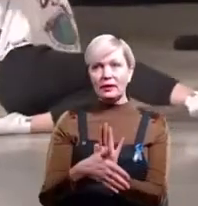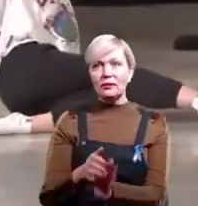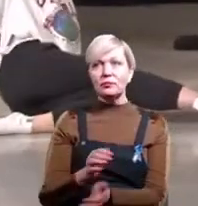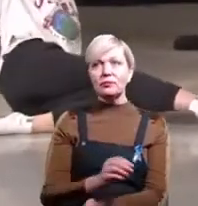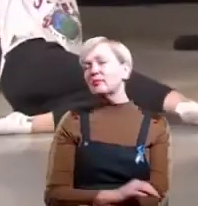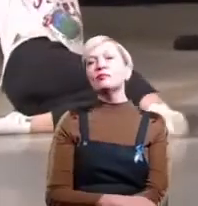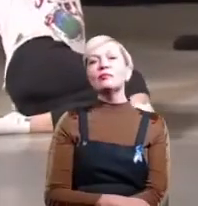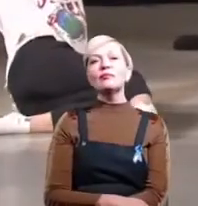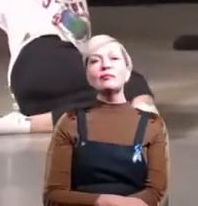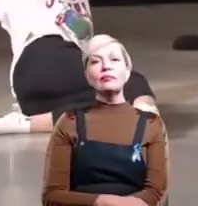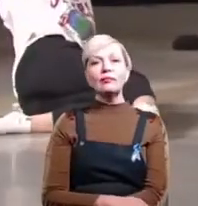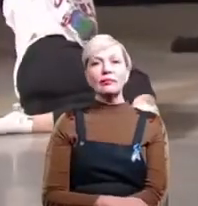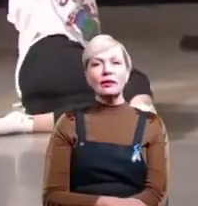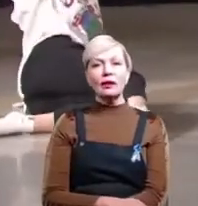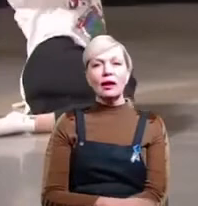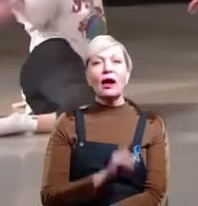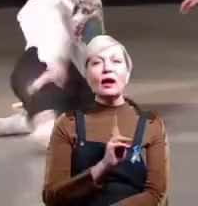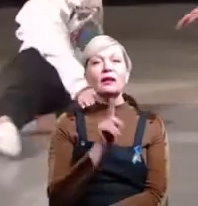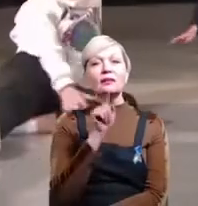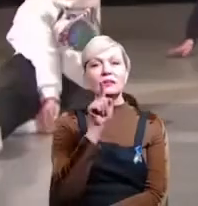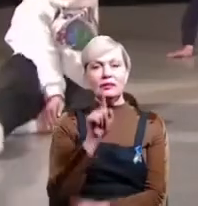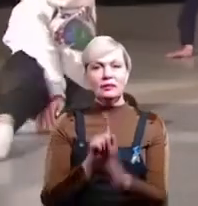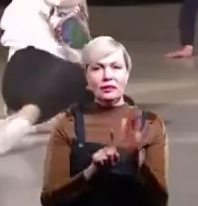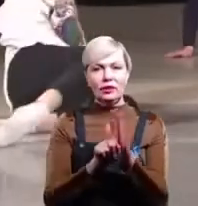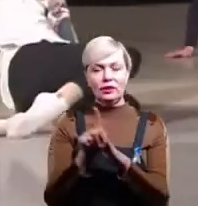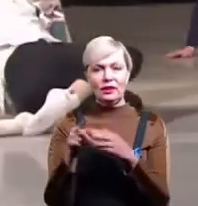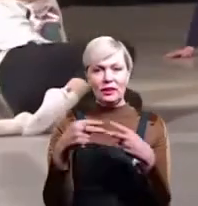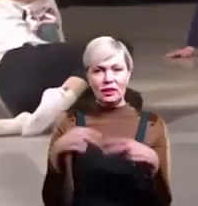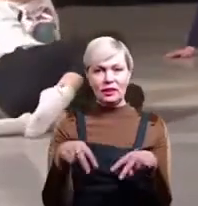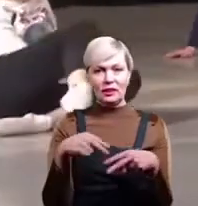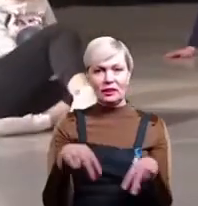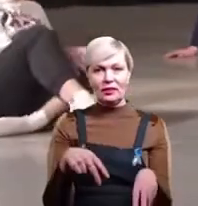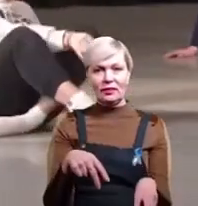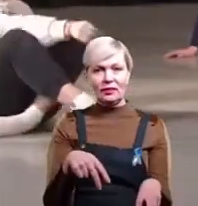Ты как начинаешь танцевать? Вот так, правильно?